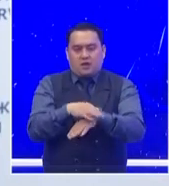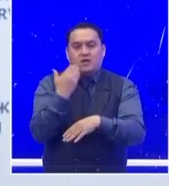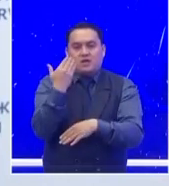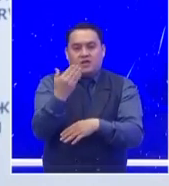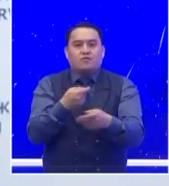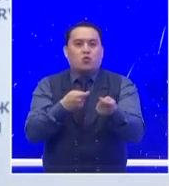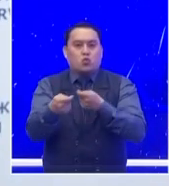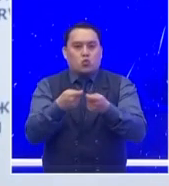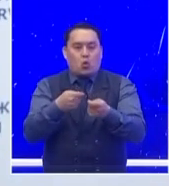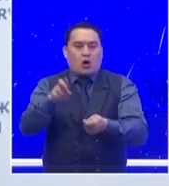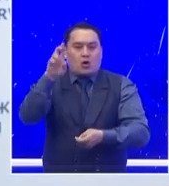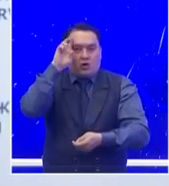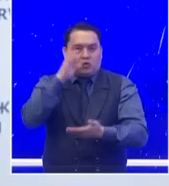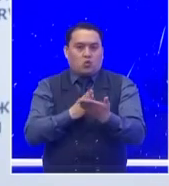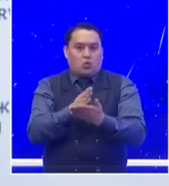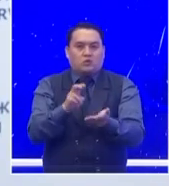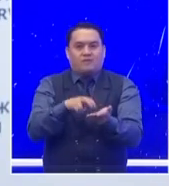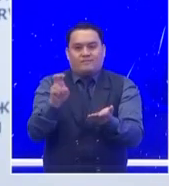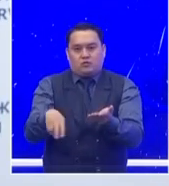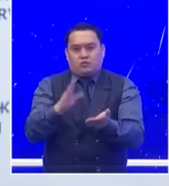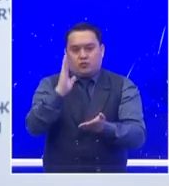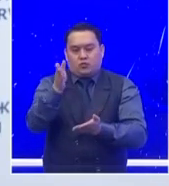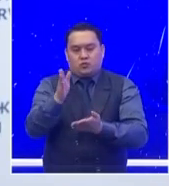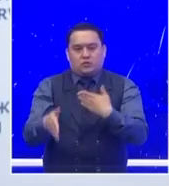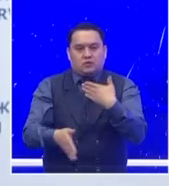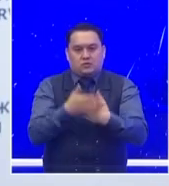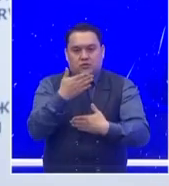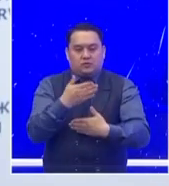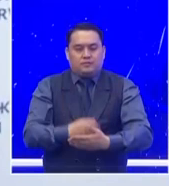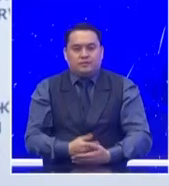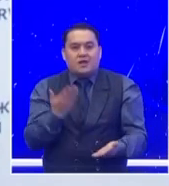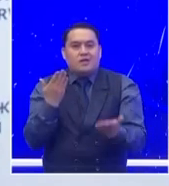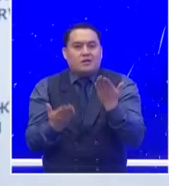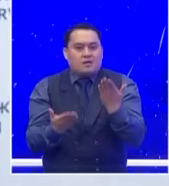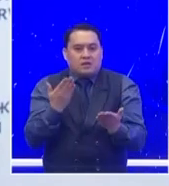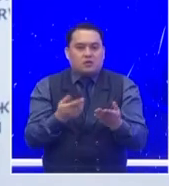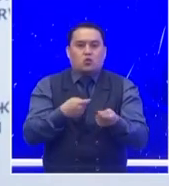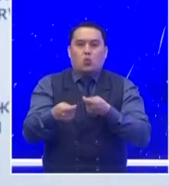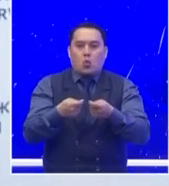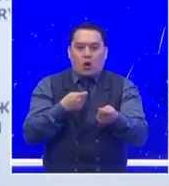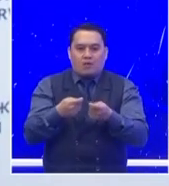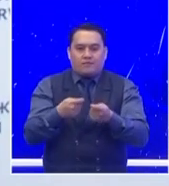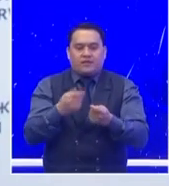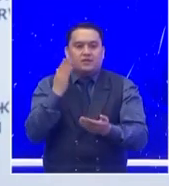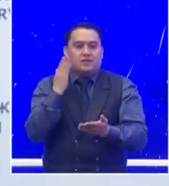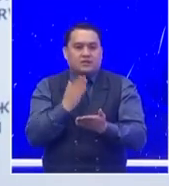непосредственный руководитель будет привлечен к административной ответственности. Если непосредственный руководитель